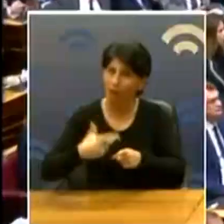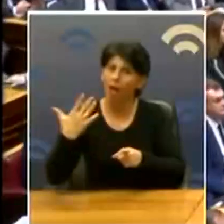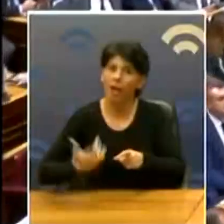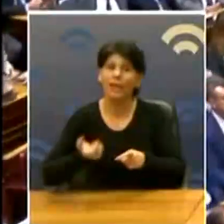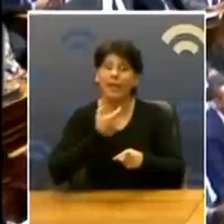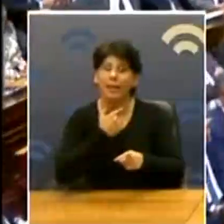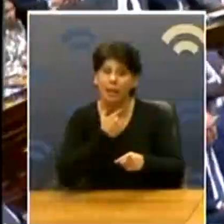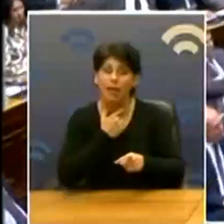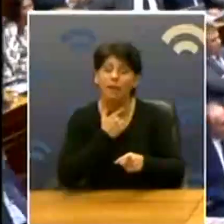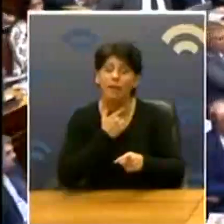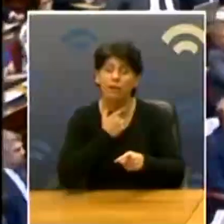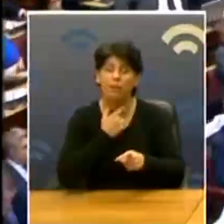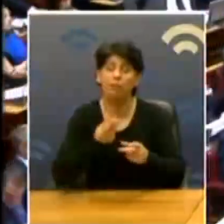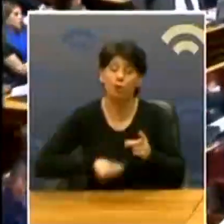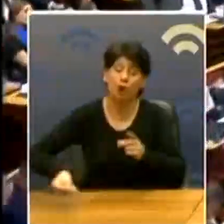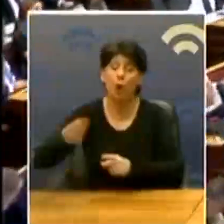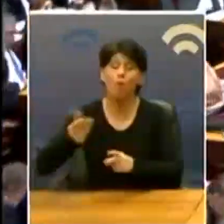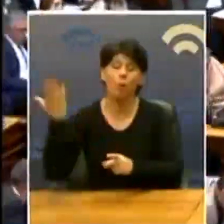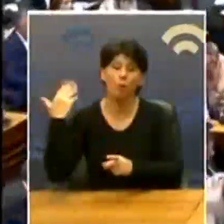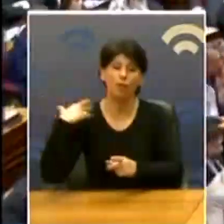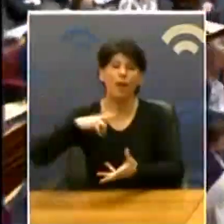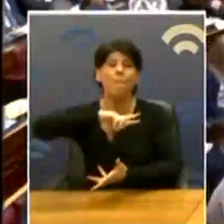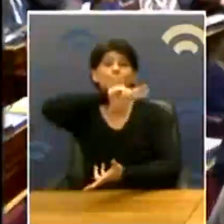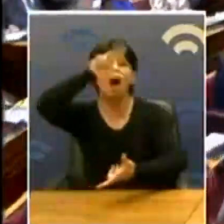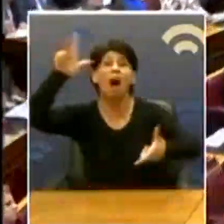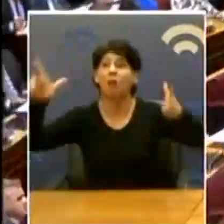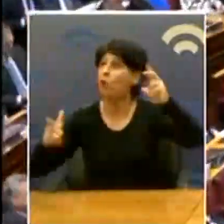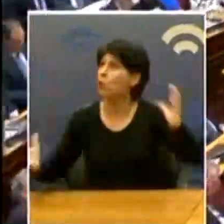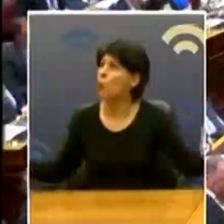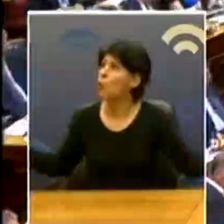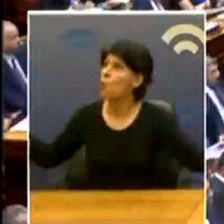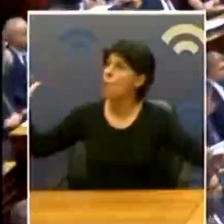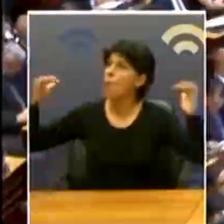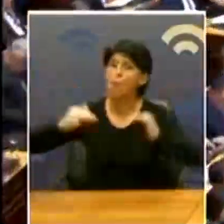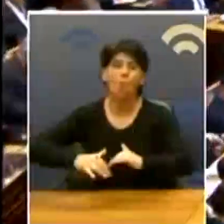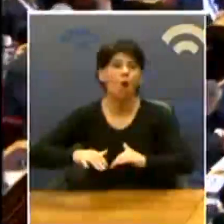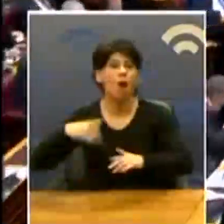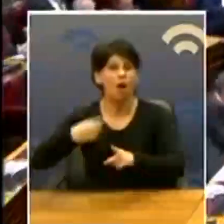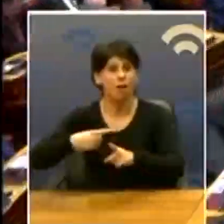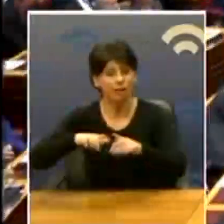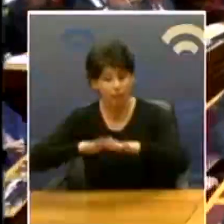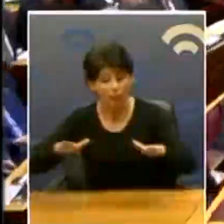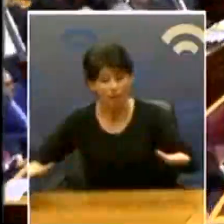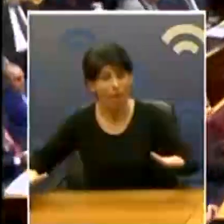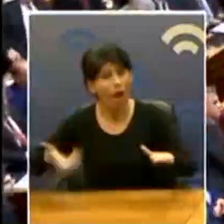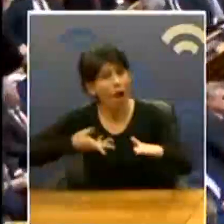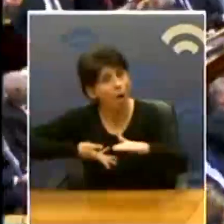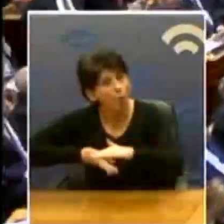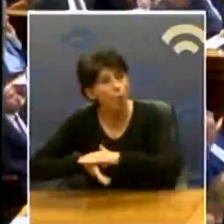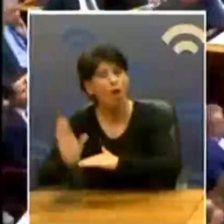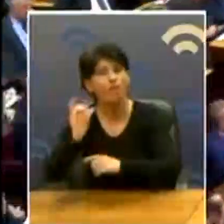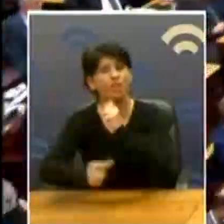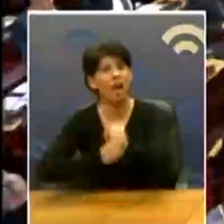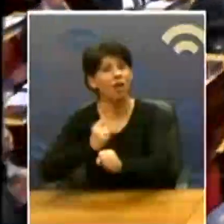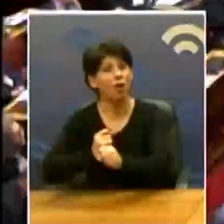επόμενος πρόεδρος θα πρέπει να είναι αποτέλεσμα ευρείας συνένεσης. Ο όρος αυτός, λένε όσοι γνωρίζουν, απέχει ακόμα και από μια